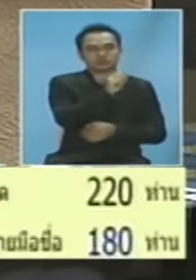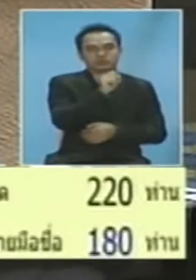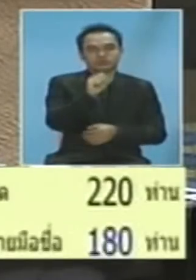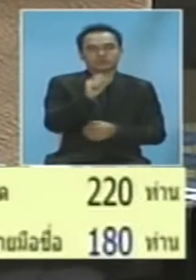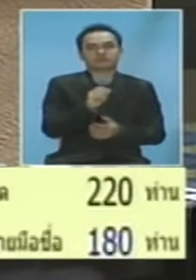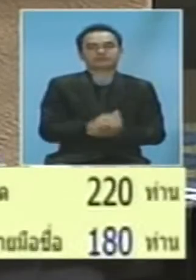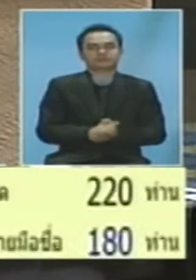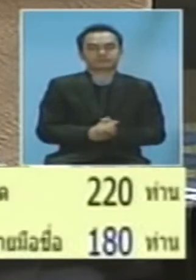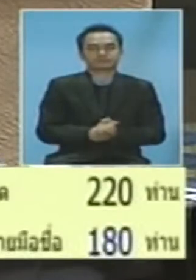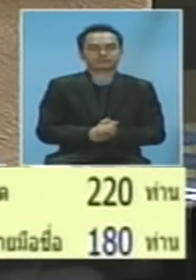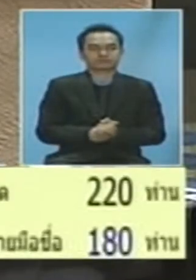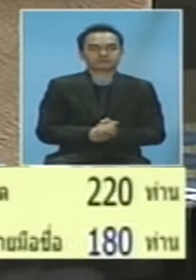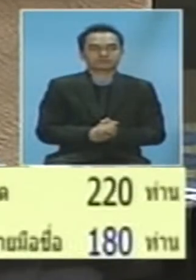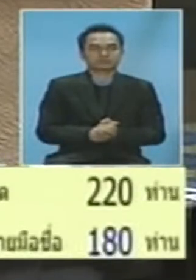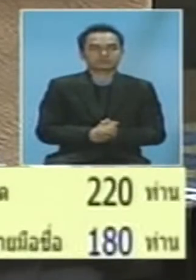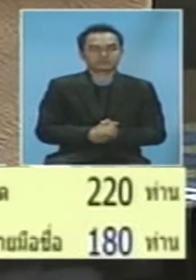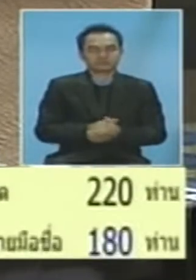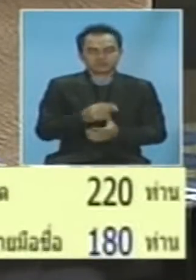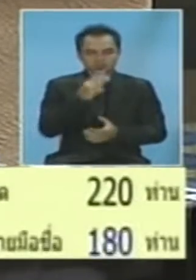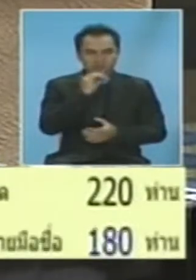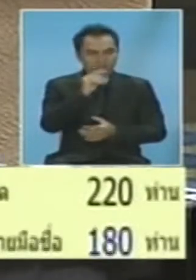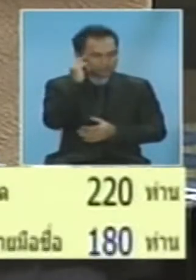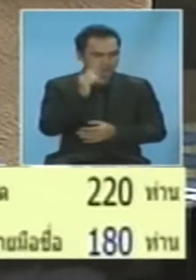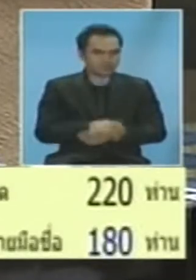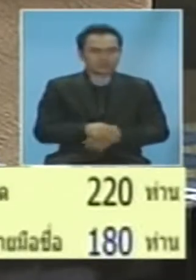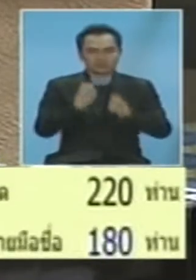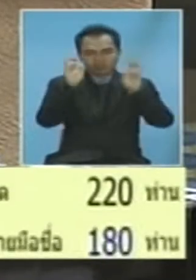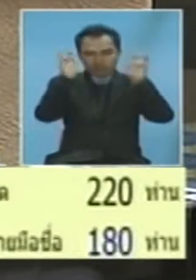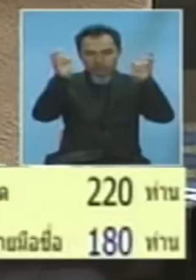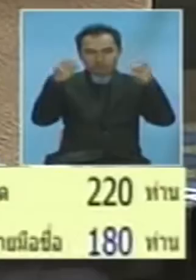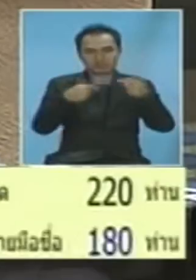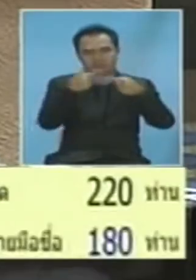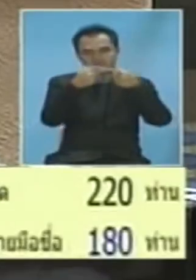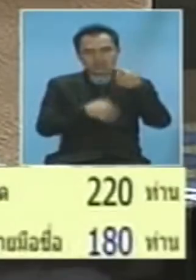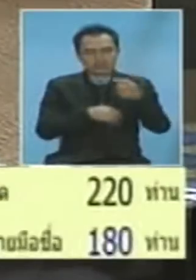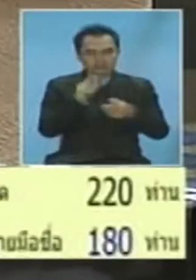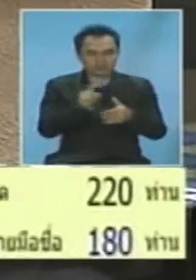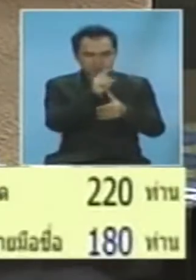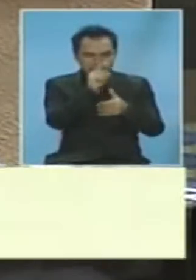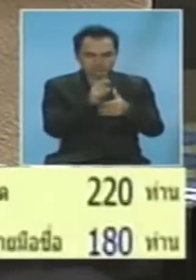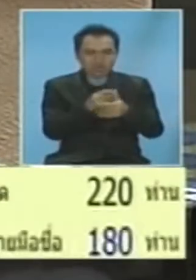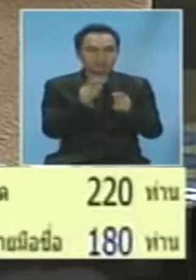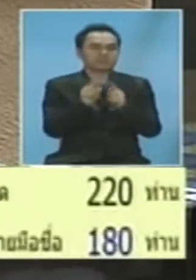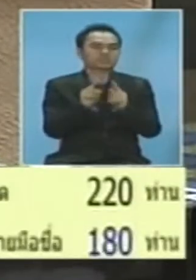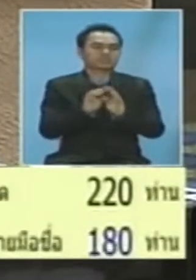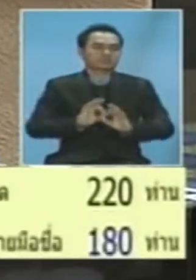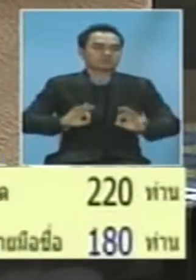รยื่นยติอภิปรายไม่ไว้วางใจในกรณีดังกล่